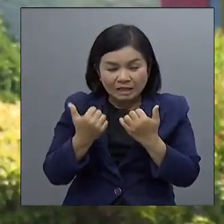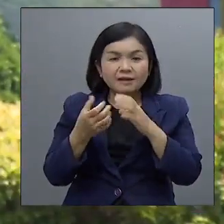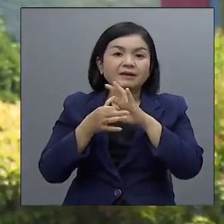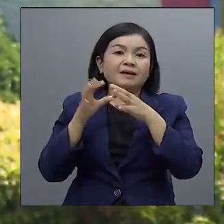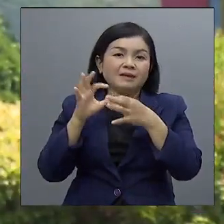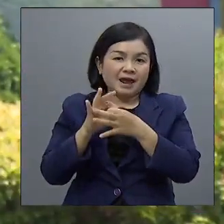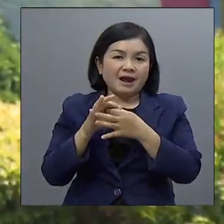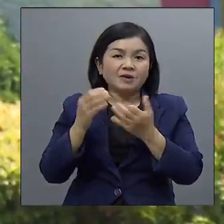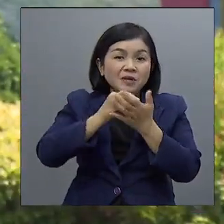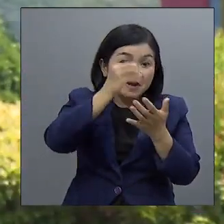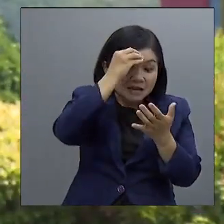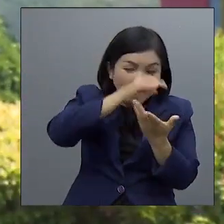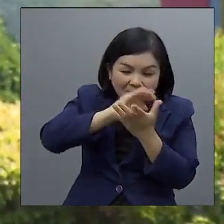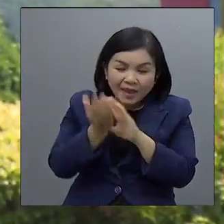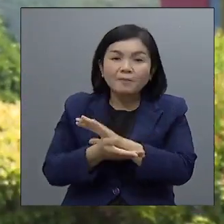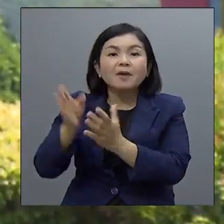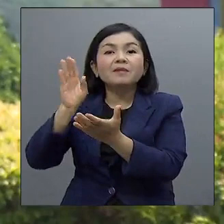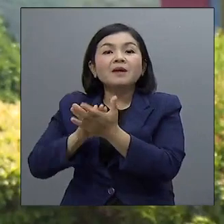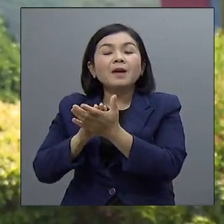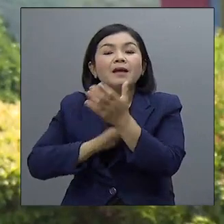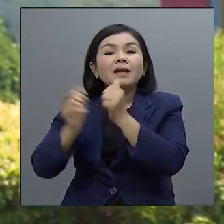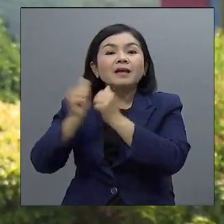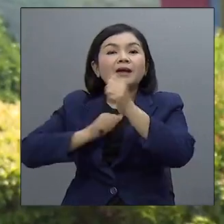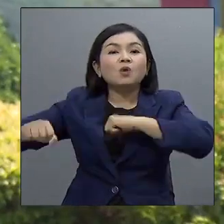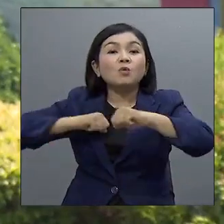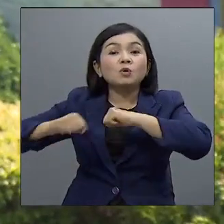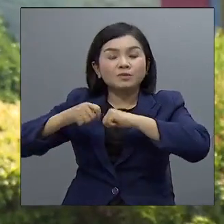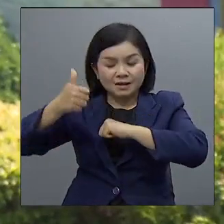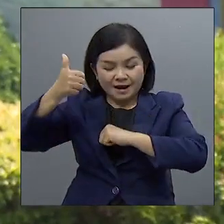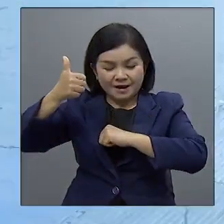ากระบี่กระบองครับได้กลายเป็นส่วนหนึ่งในการชิงชัยของกีฬาเยาวชนแห่งชาติไปแล้วครับ